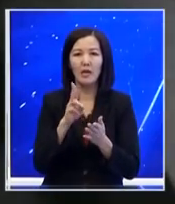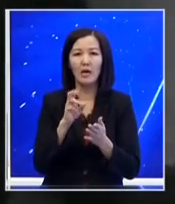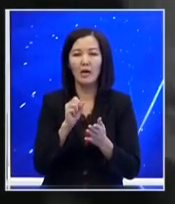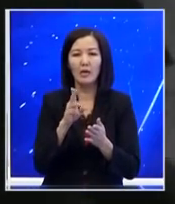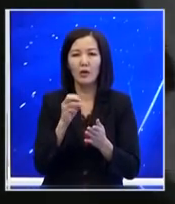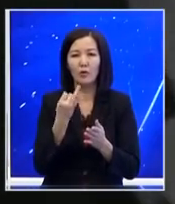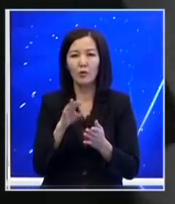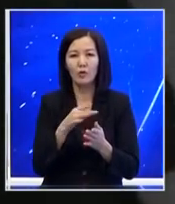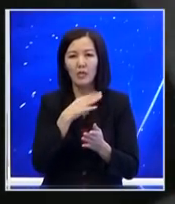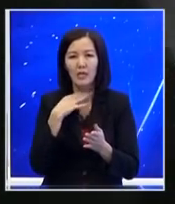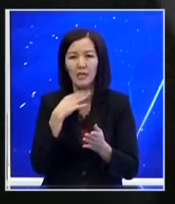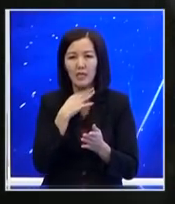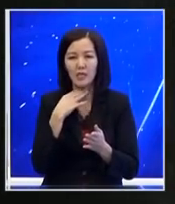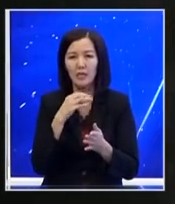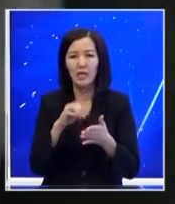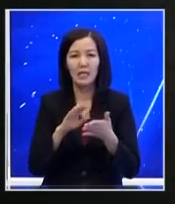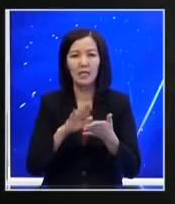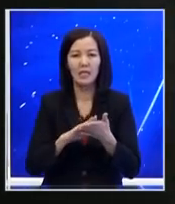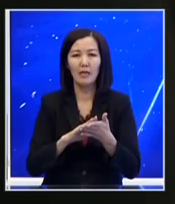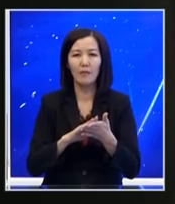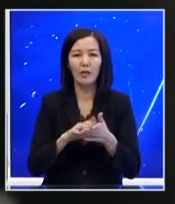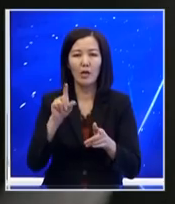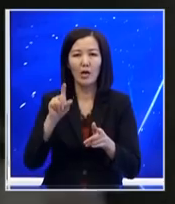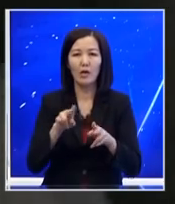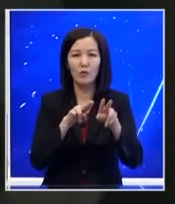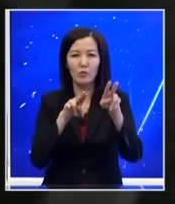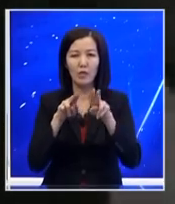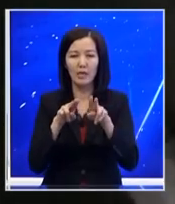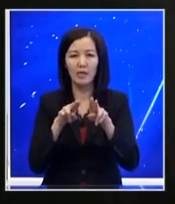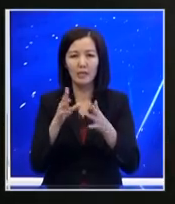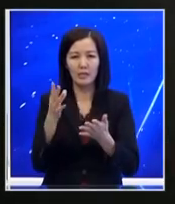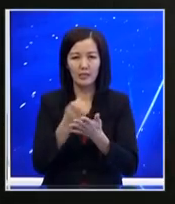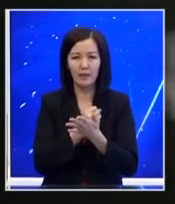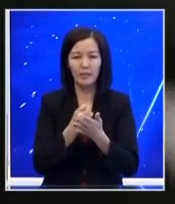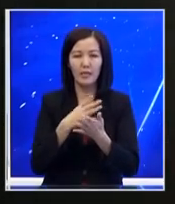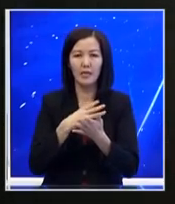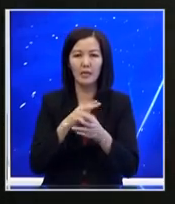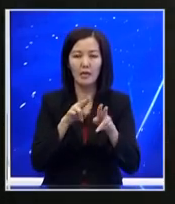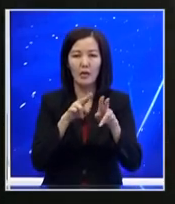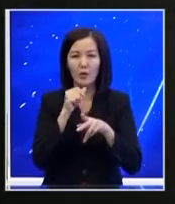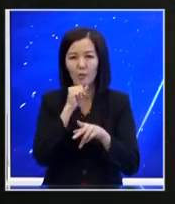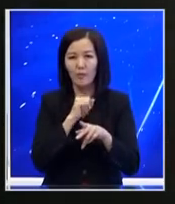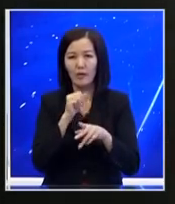одан қарақұйрықтың еті мен тіркелмеген қару жарақ және оқ дәріні тапты. Қорықшы